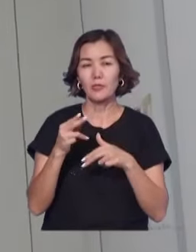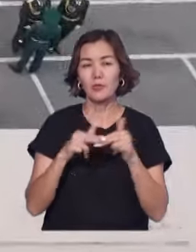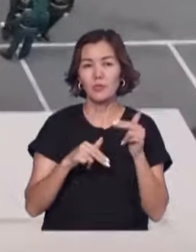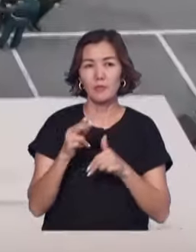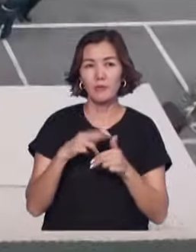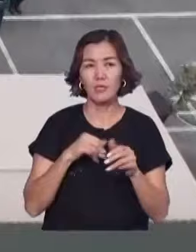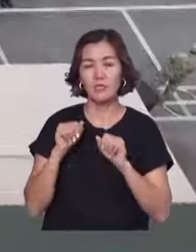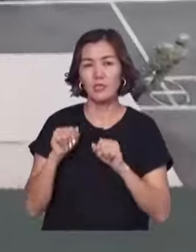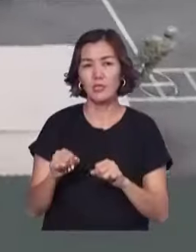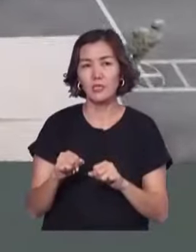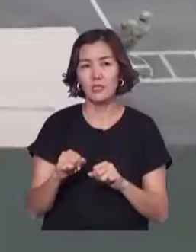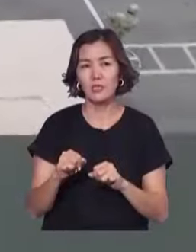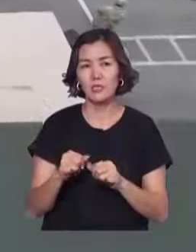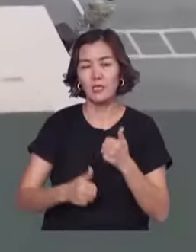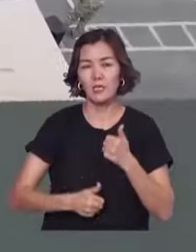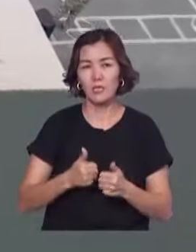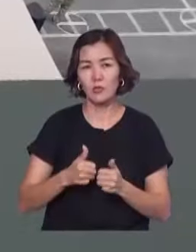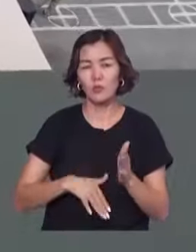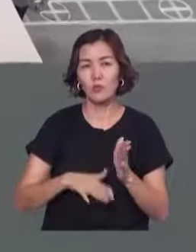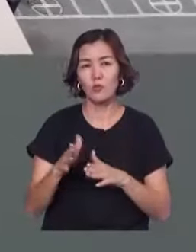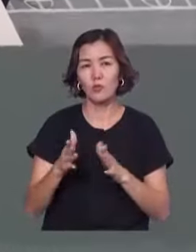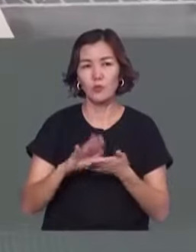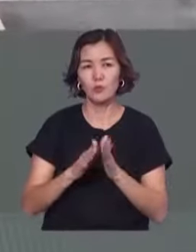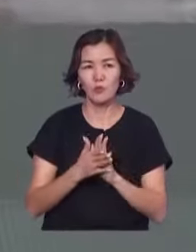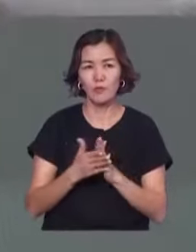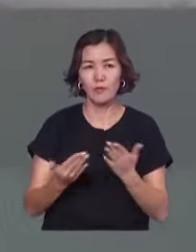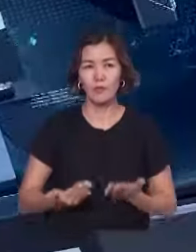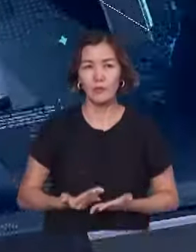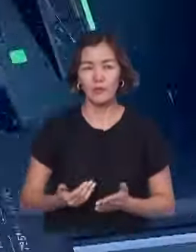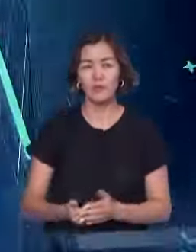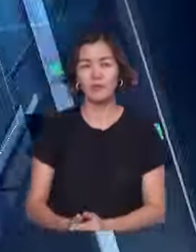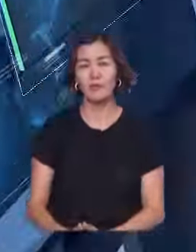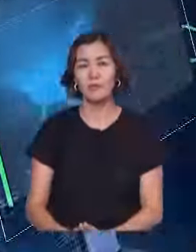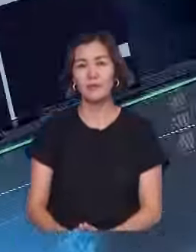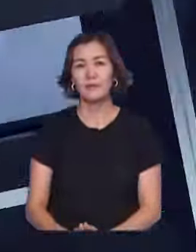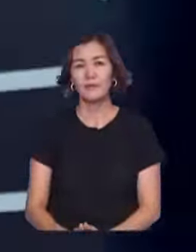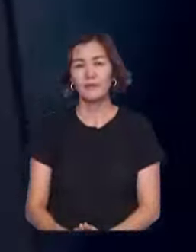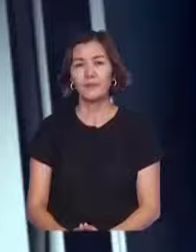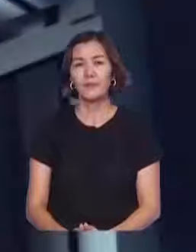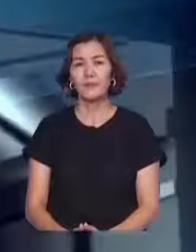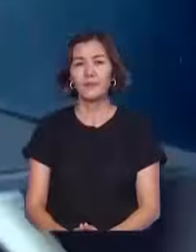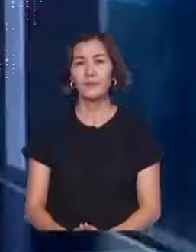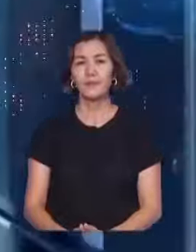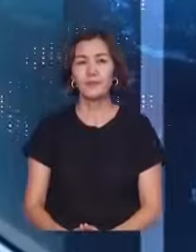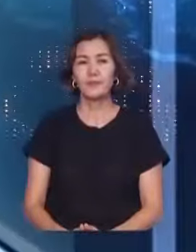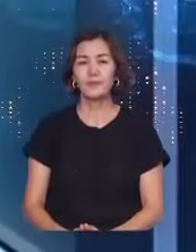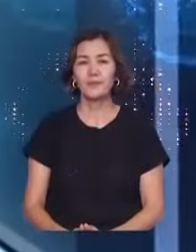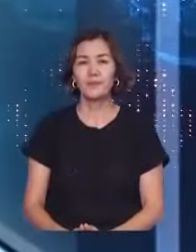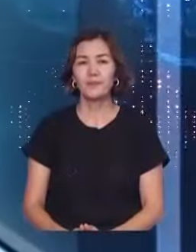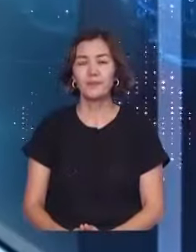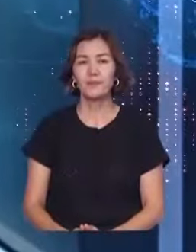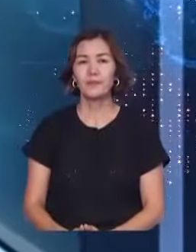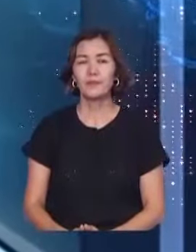что защитники Отечества достойны самых лучших условий проживания. Айгерим Копаева, Жаркын Нурланұлы, Жаслан